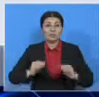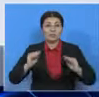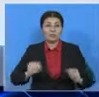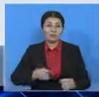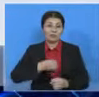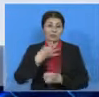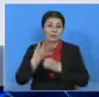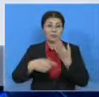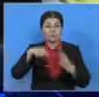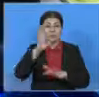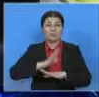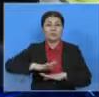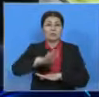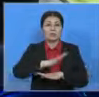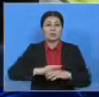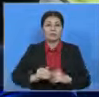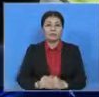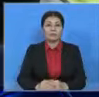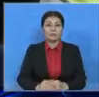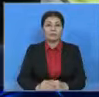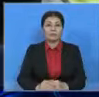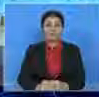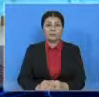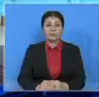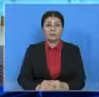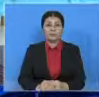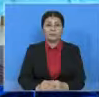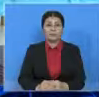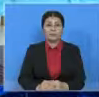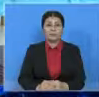процветающей страны. Владимир Федотов, Дархан Мектебай, Бахджан Идигеев, телеканал Актубе.